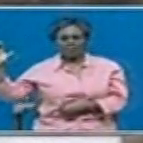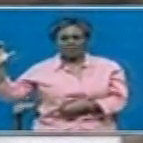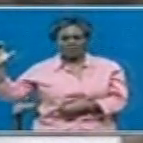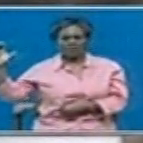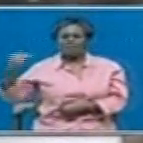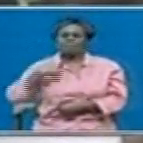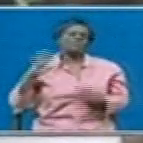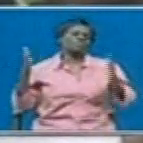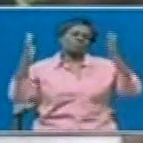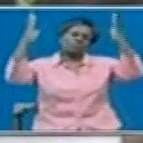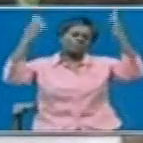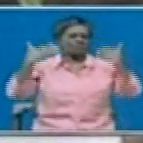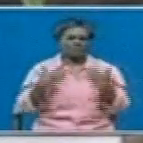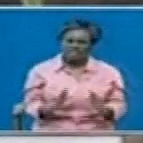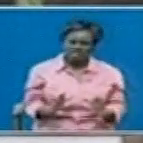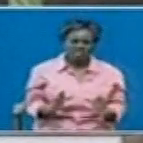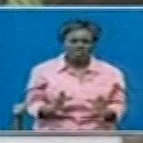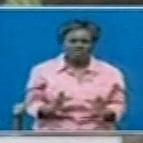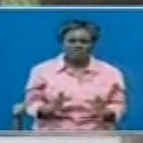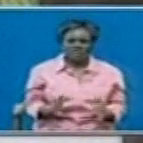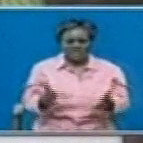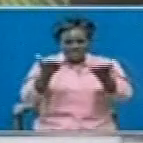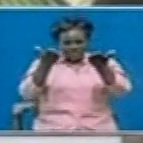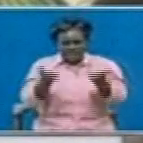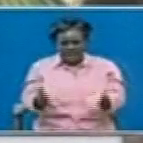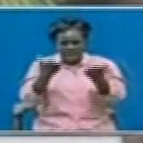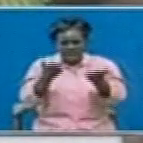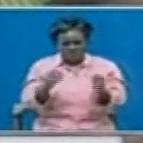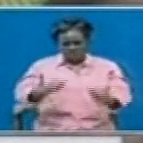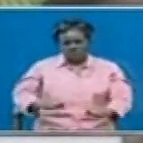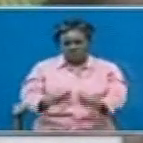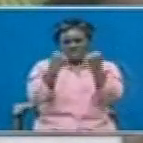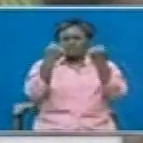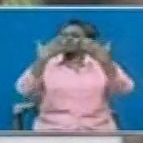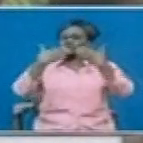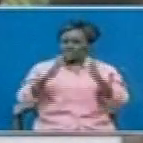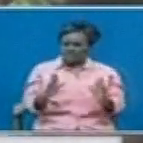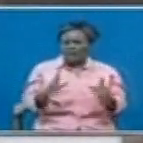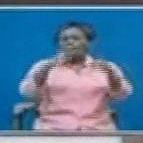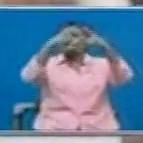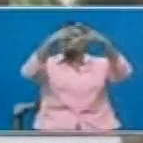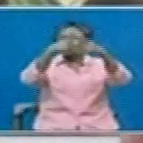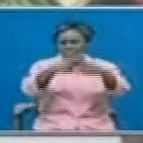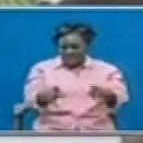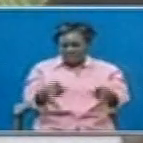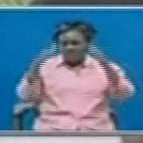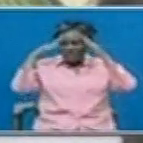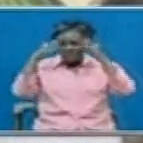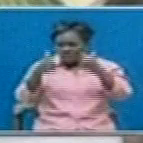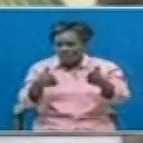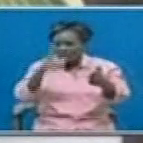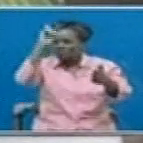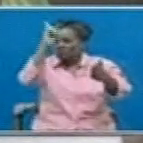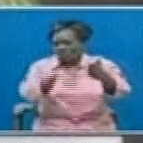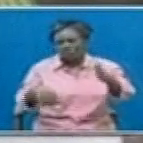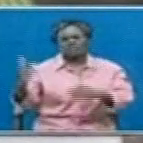wengine. Nampongeza yeye, eh? Sasa yeye ameepuka sawasawa. Lakini sasa waangalie